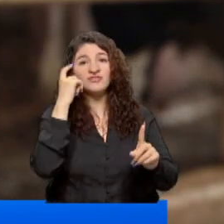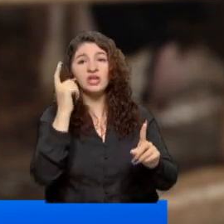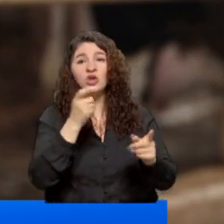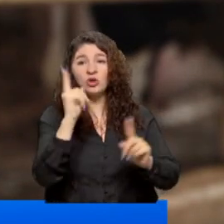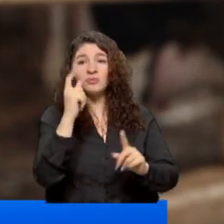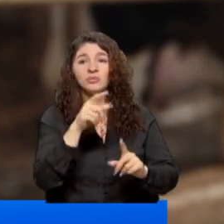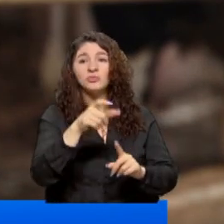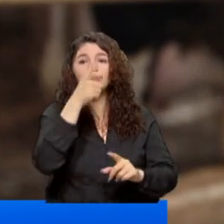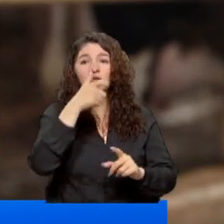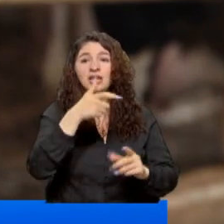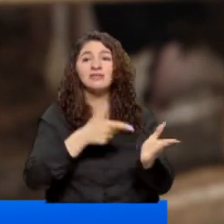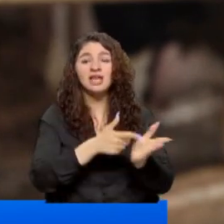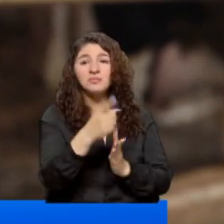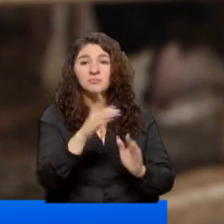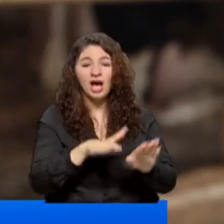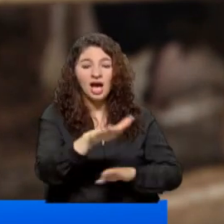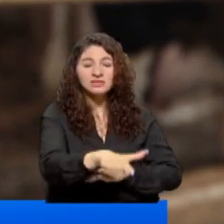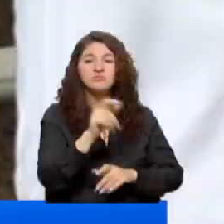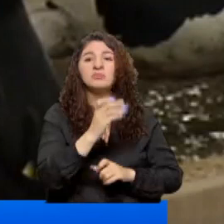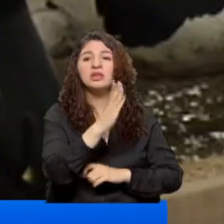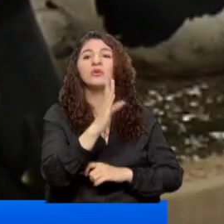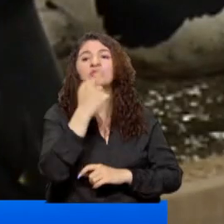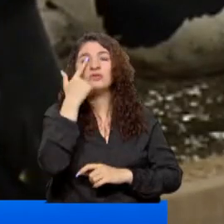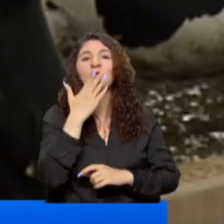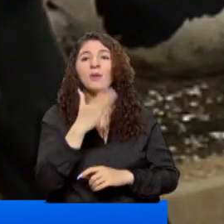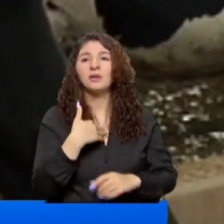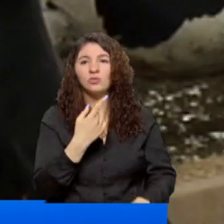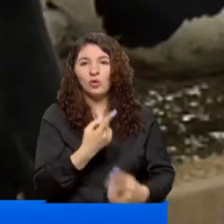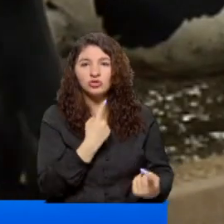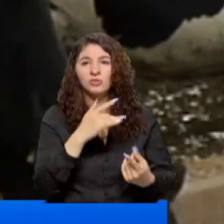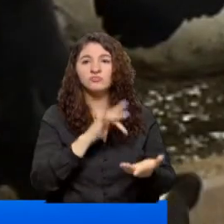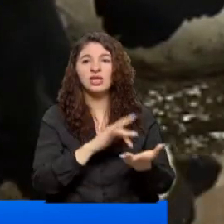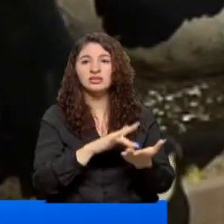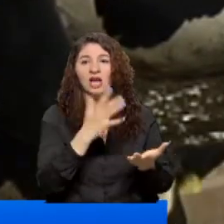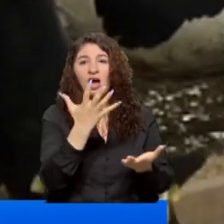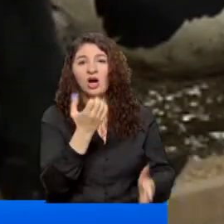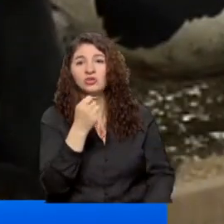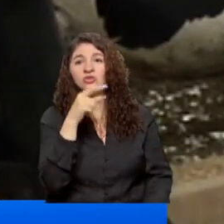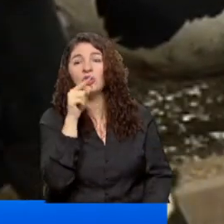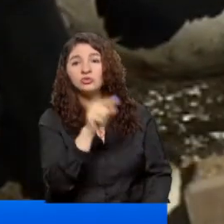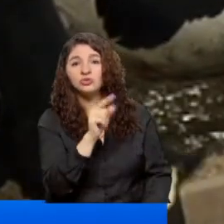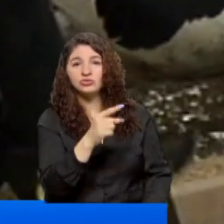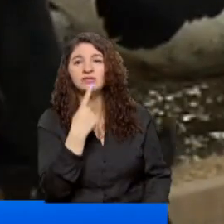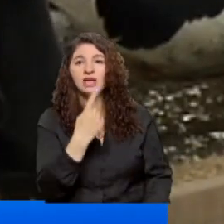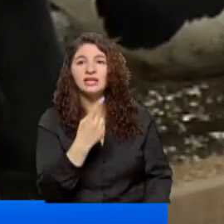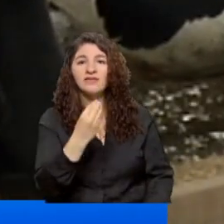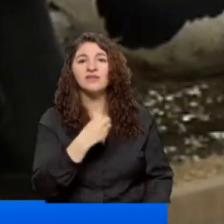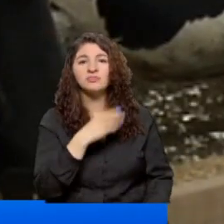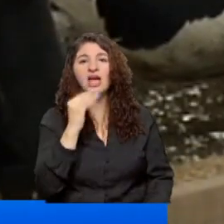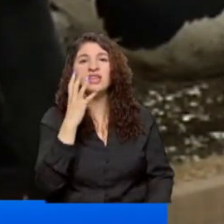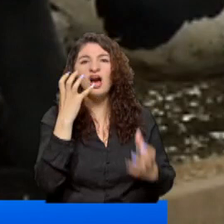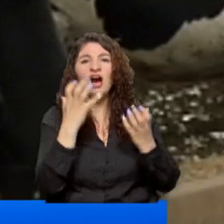yönetiyorsa zaten Bu ülkenin tarımının bir adım ileri gitme şansı yok konuştum şimdi cezalandırılıyor Sun derken